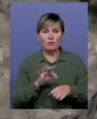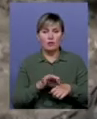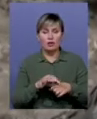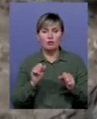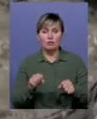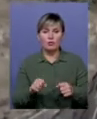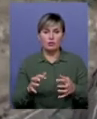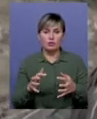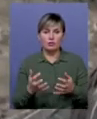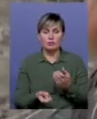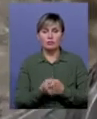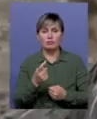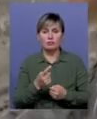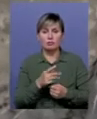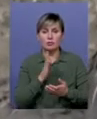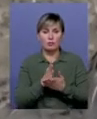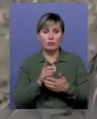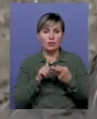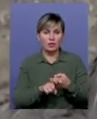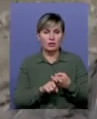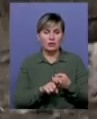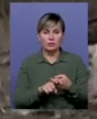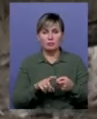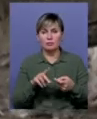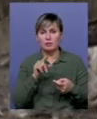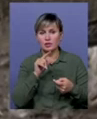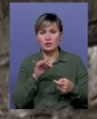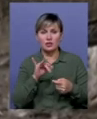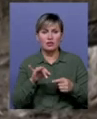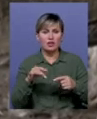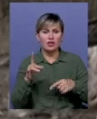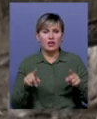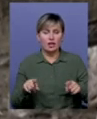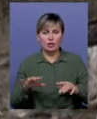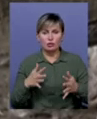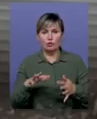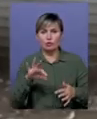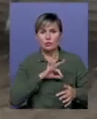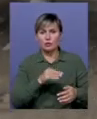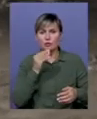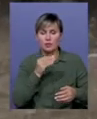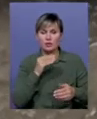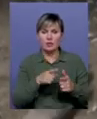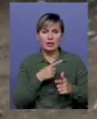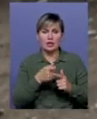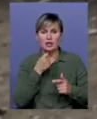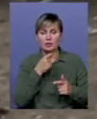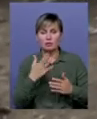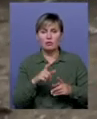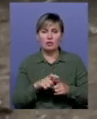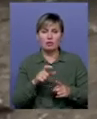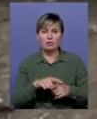можно подхватить только при прямом контакте с зараженной птицей и в редких случаях при употреблении мяса или яиц. По его